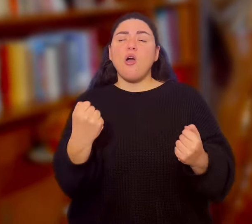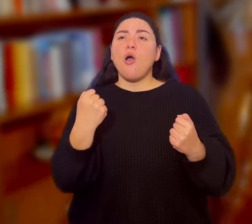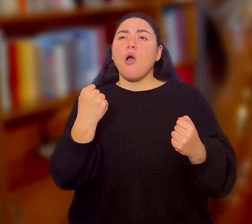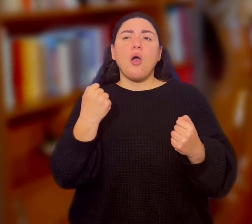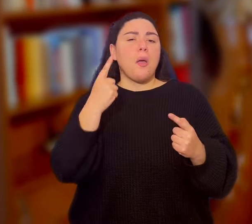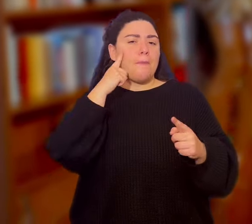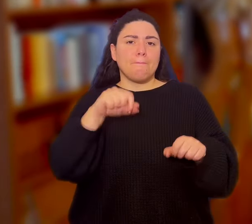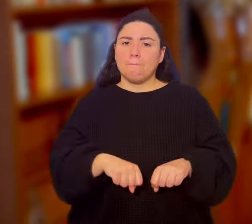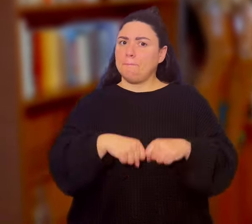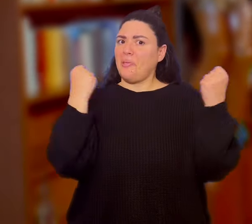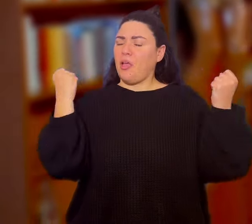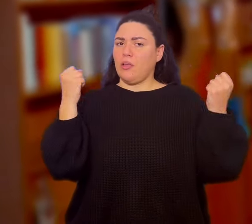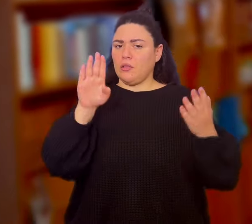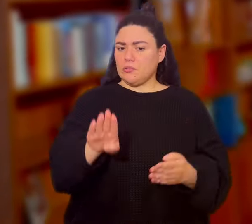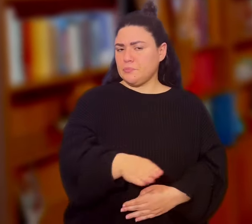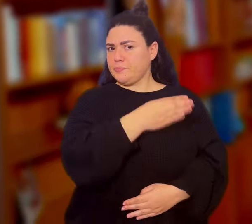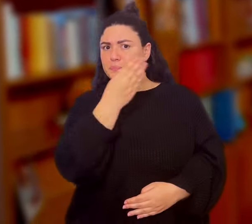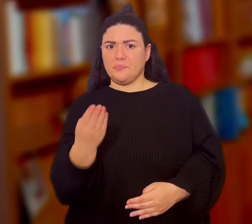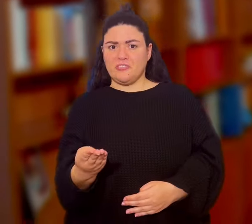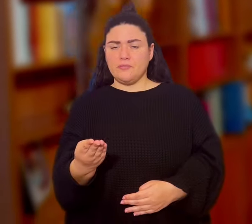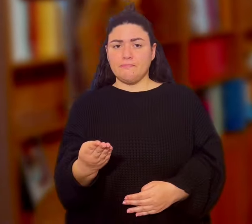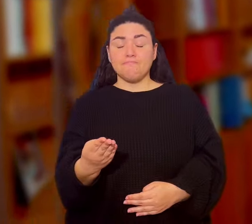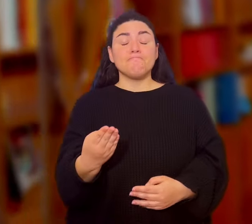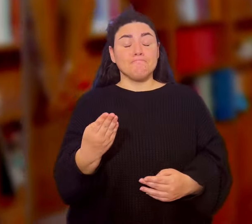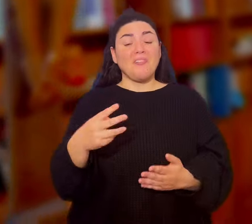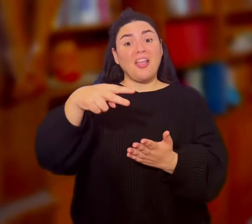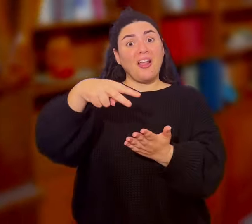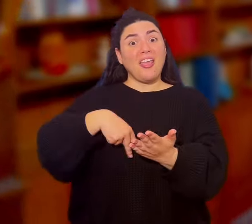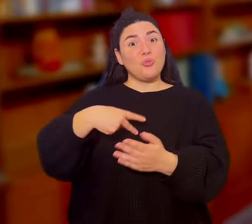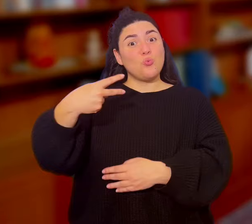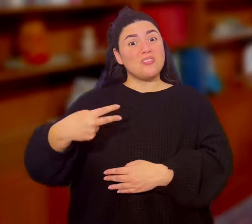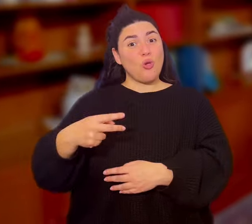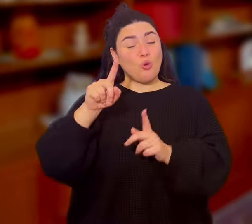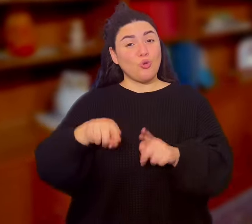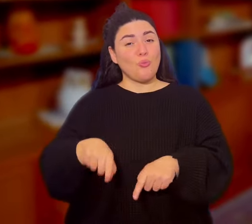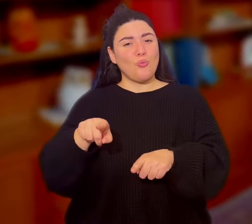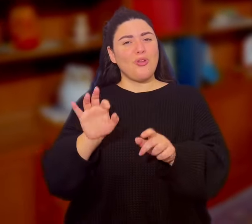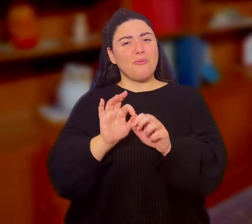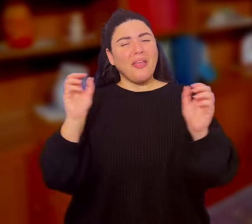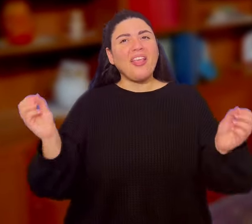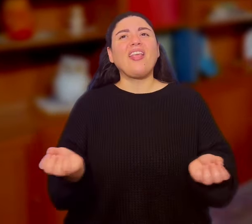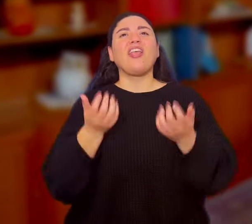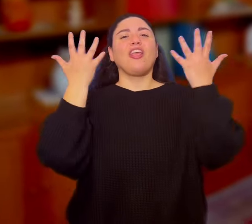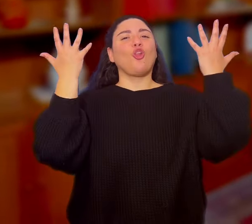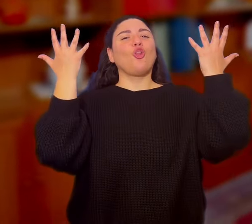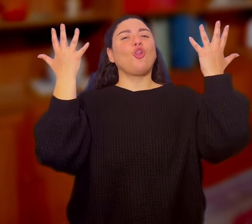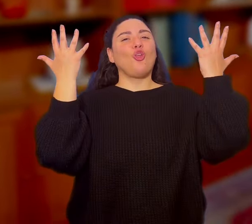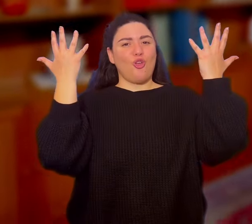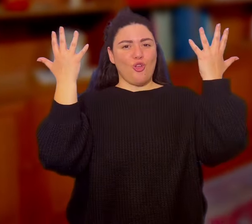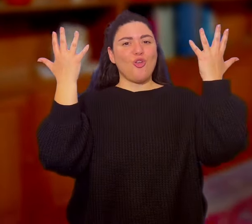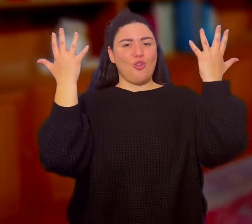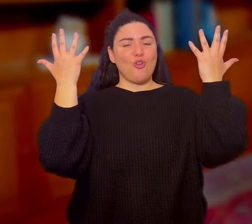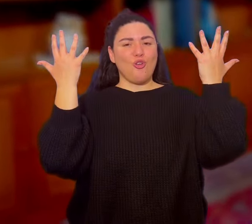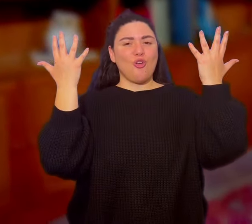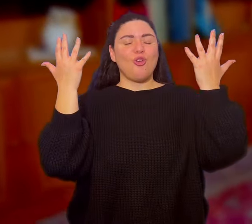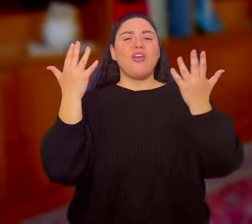intensamente coltivata E infatti anche la seconda lettura che è il famoso inno della